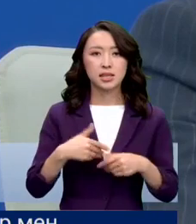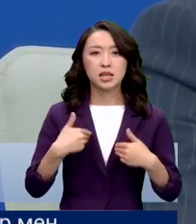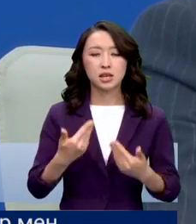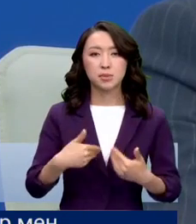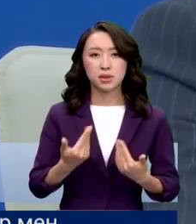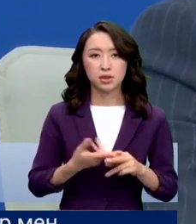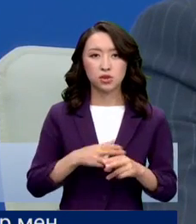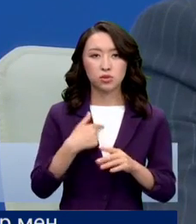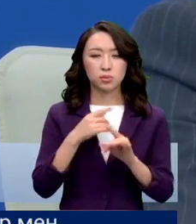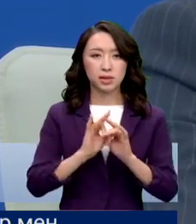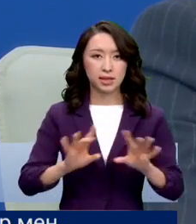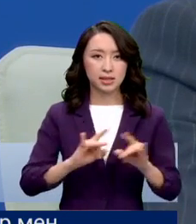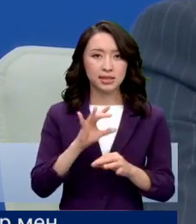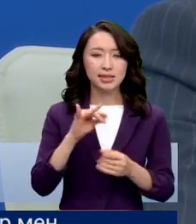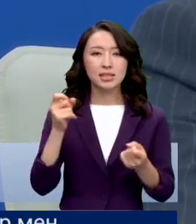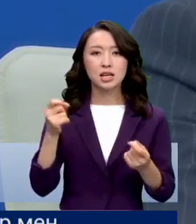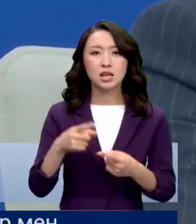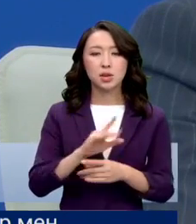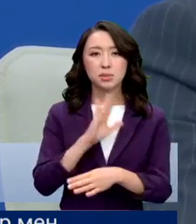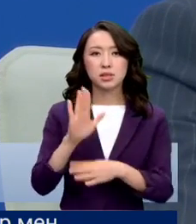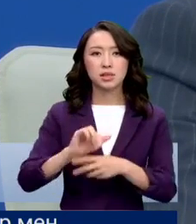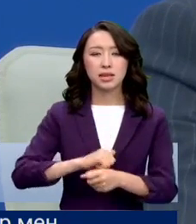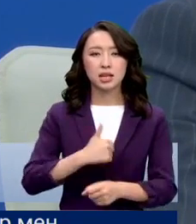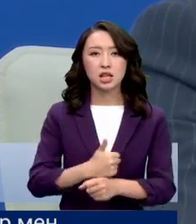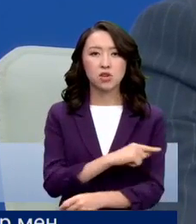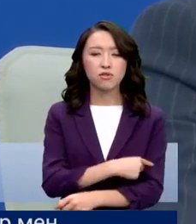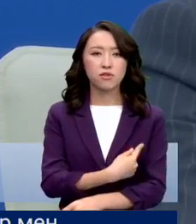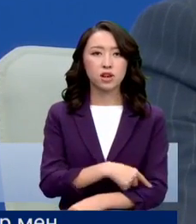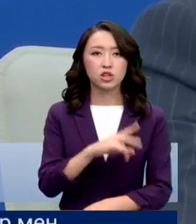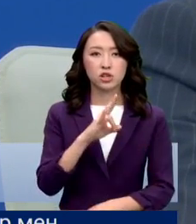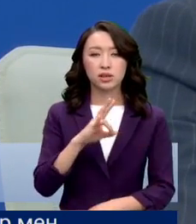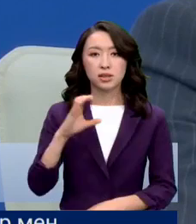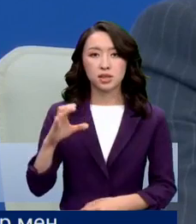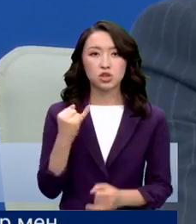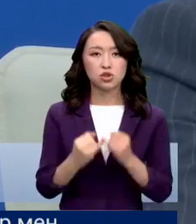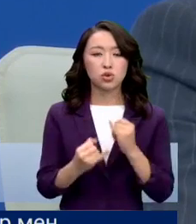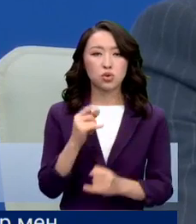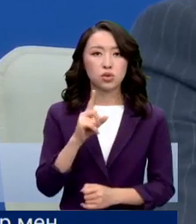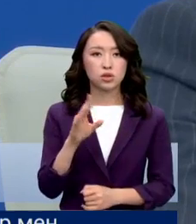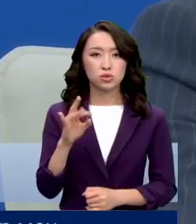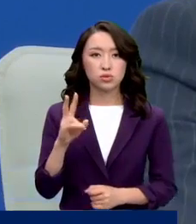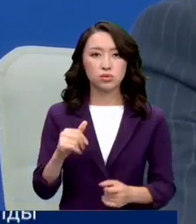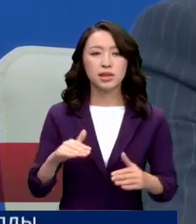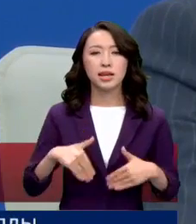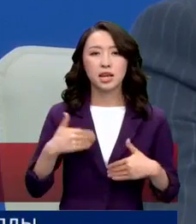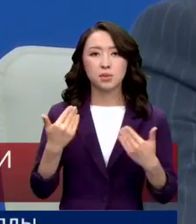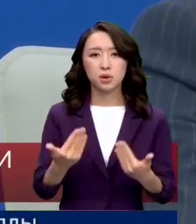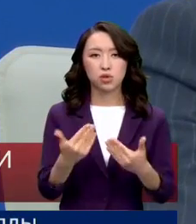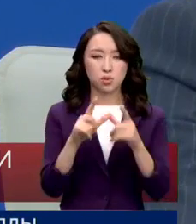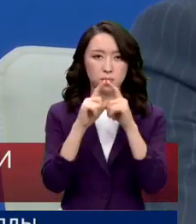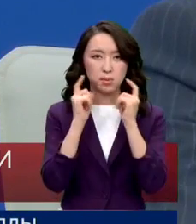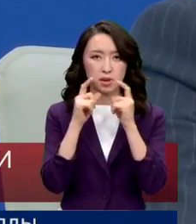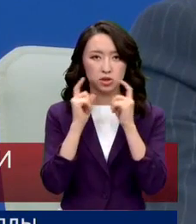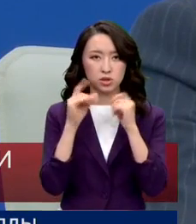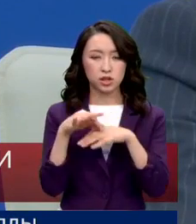которые мы озвучивали, и согласно постановлению главного госсанврача города Нур-Султан, в желтой зоне рекомендуется ношение